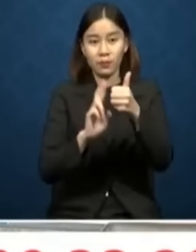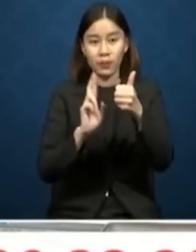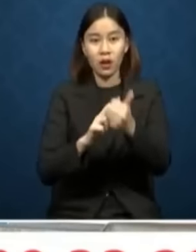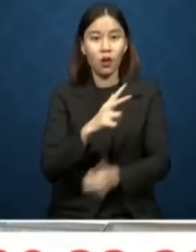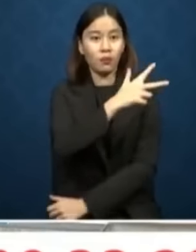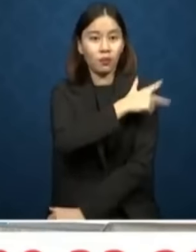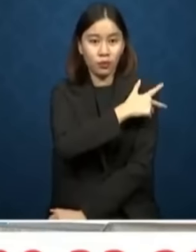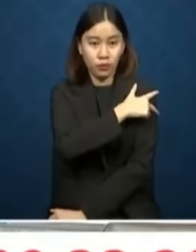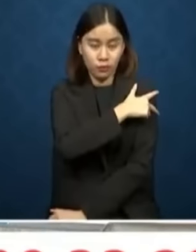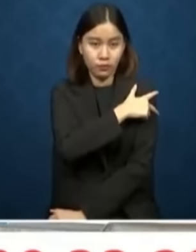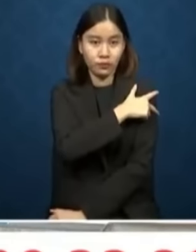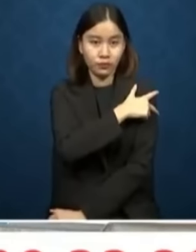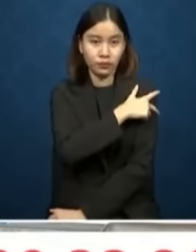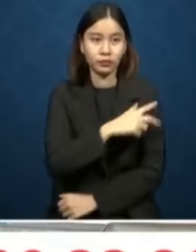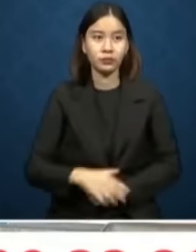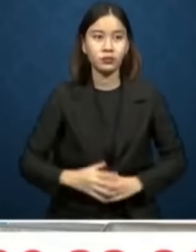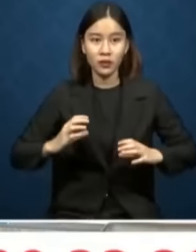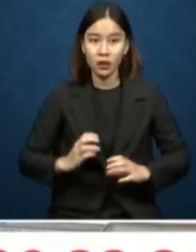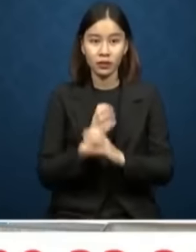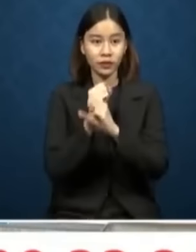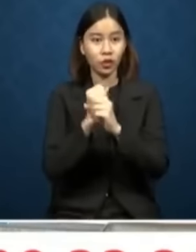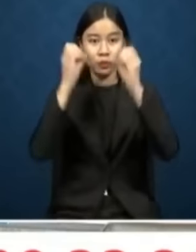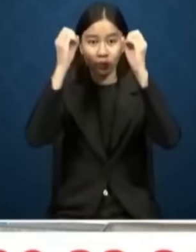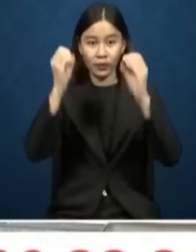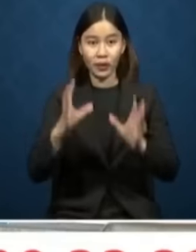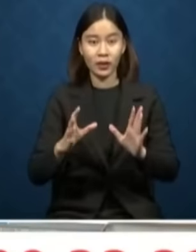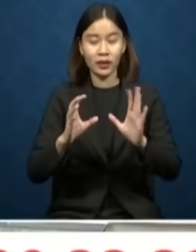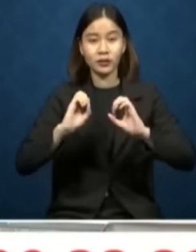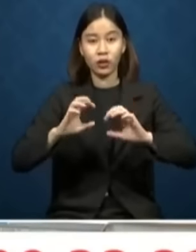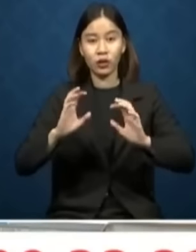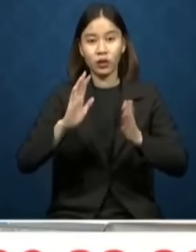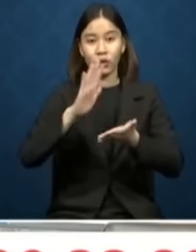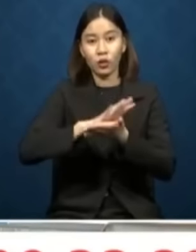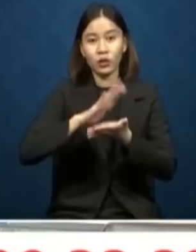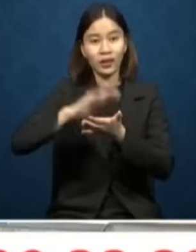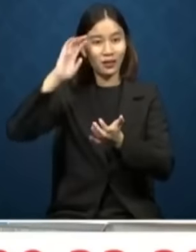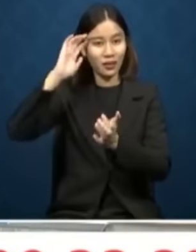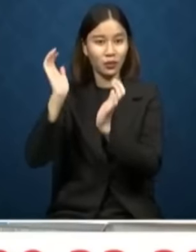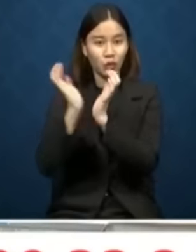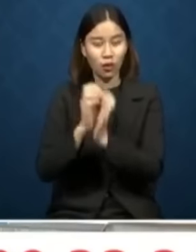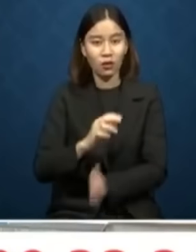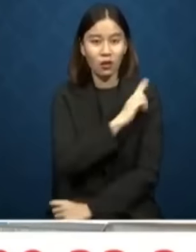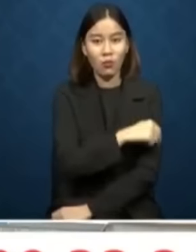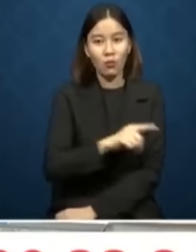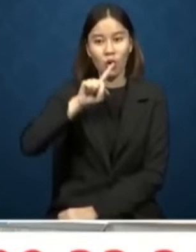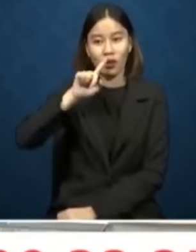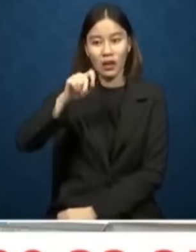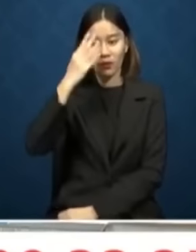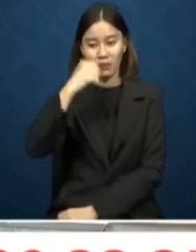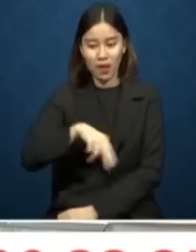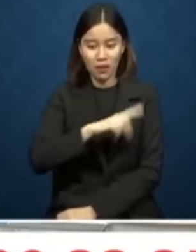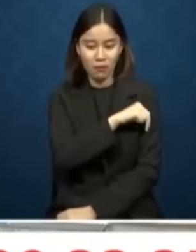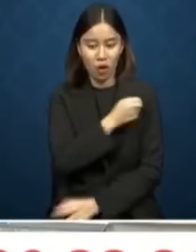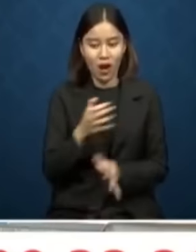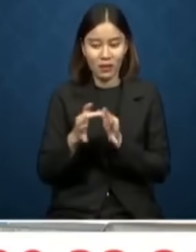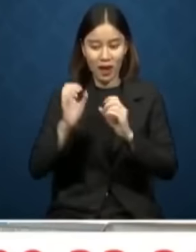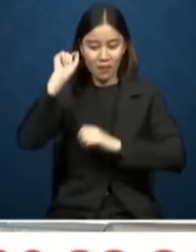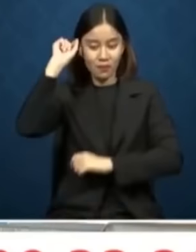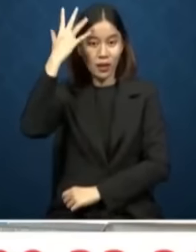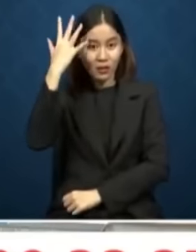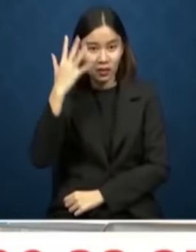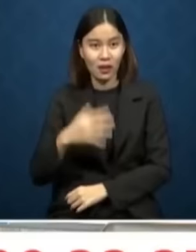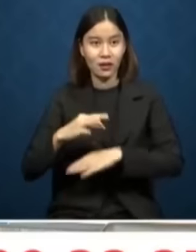เตอร์สรุปว่าเป็นอาจารย์โรงเรียนในร้อยครับมีหน้าหมอถามว่าทำไมพูดเรื่องหมอไม่รู้เรื่อง